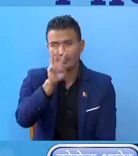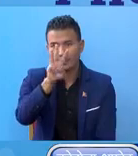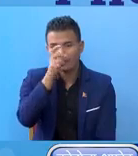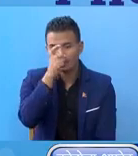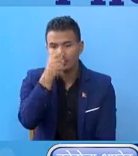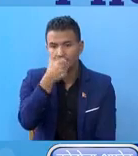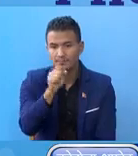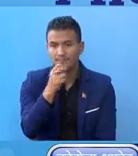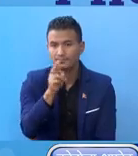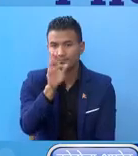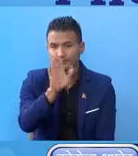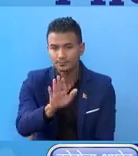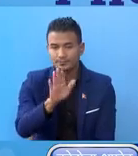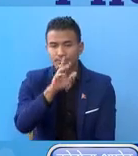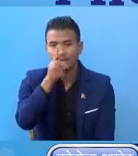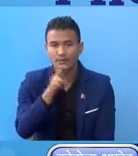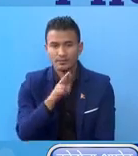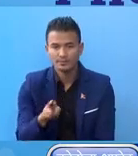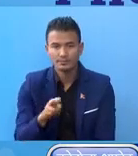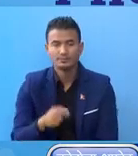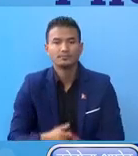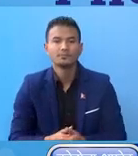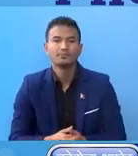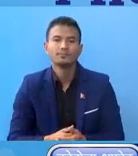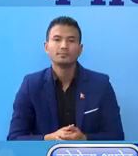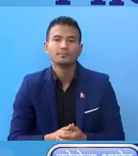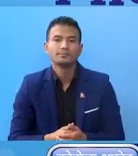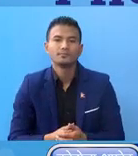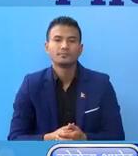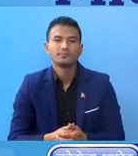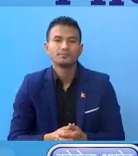1,72,360 रहेको छ र